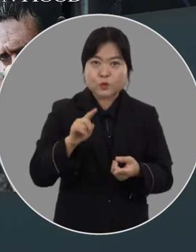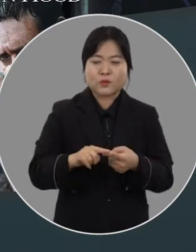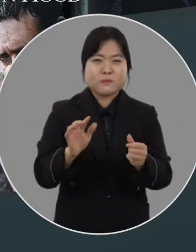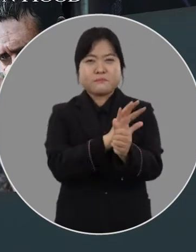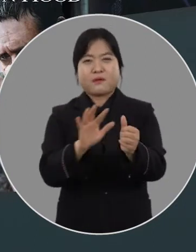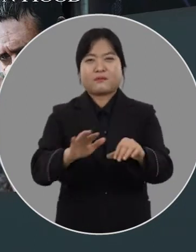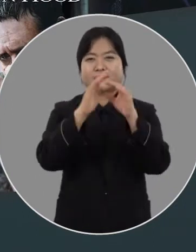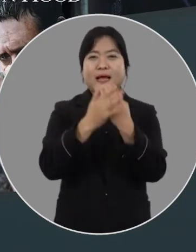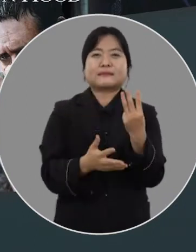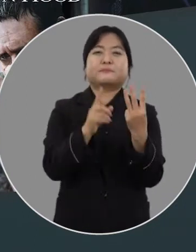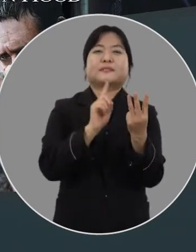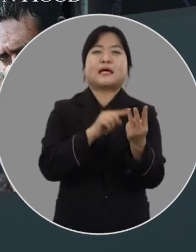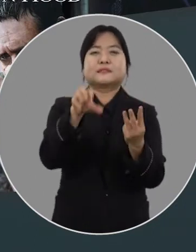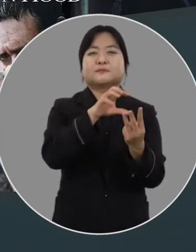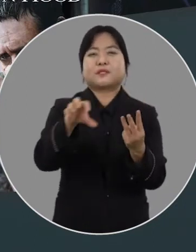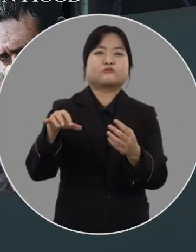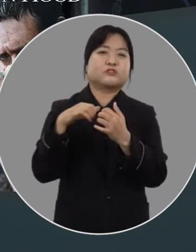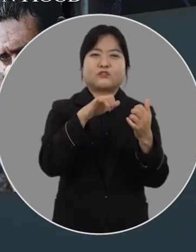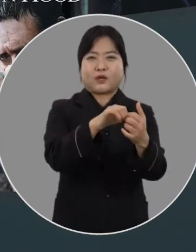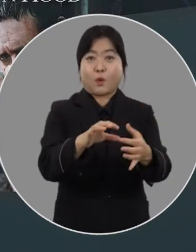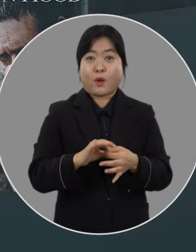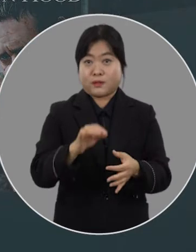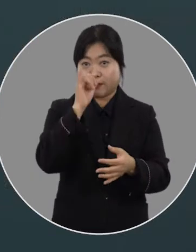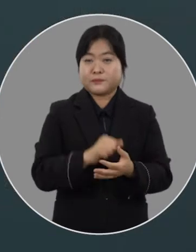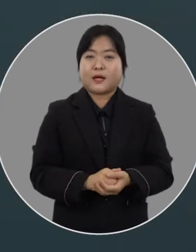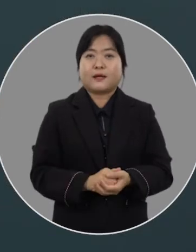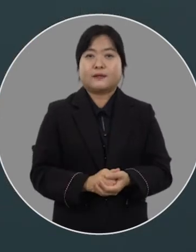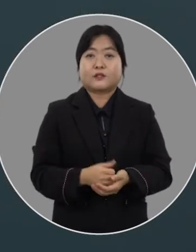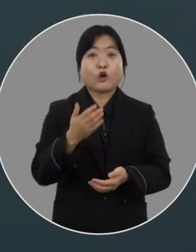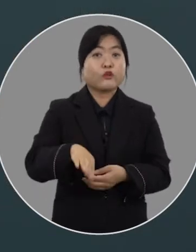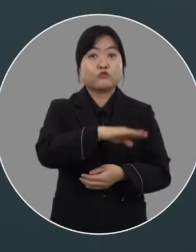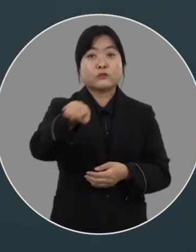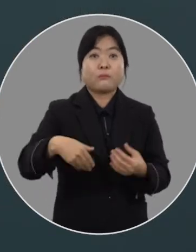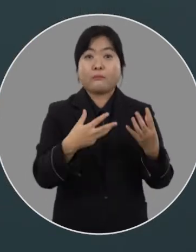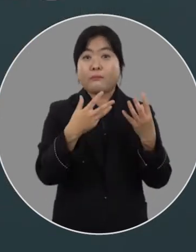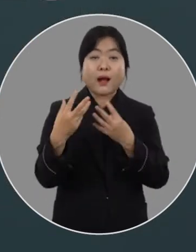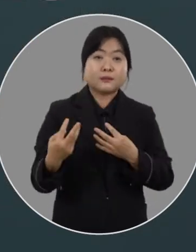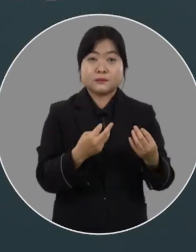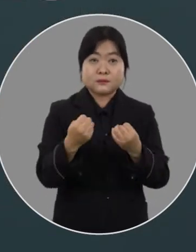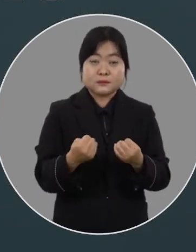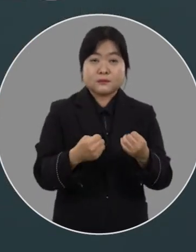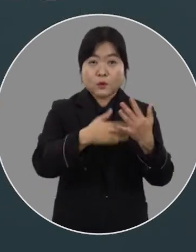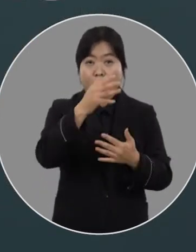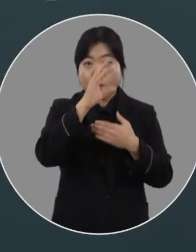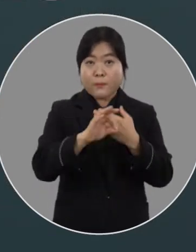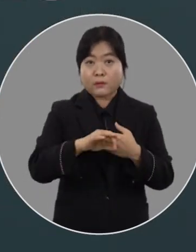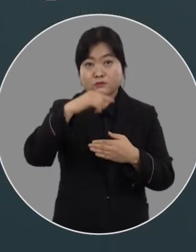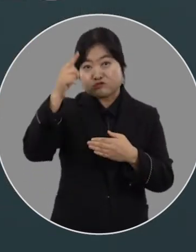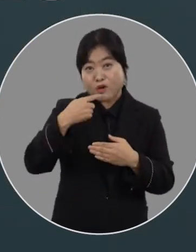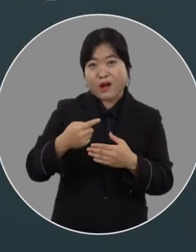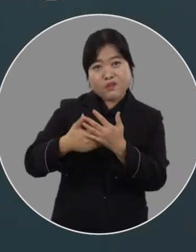배경은 바로 이 3차 십자군 전쟁과 연관이 되어 있습니다. 그런데 우리들은 많은 경우 서구 세계에 만든 영화들을